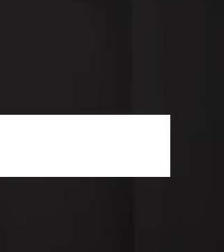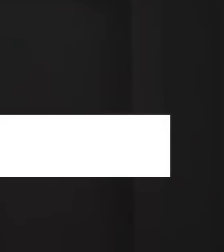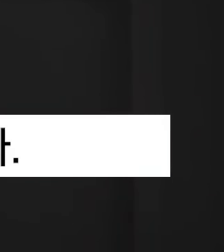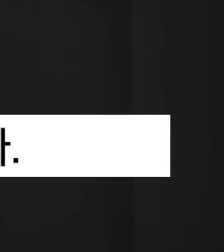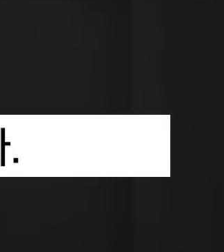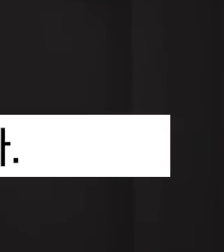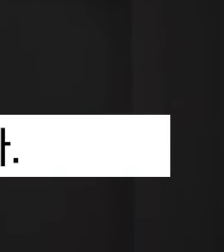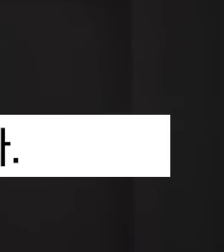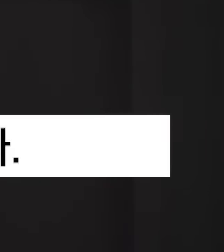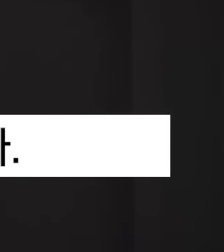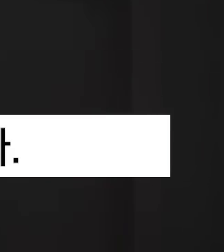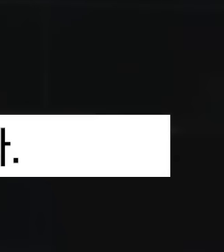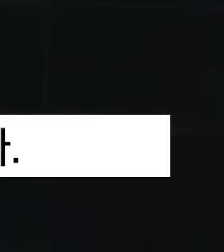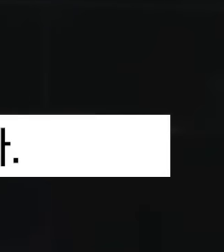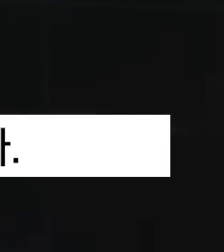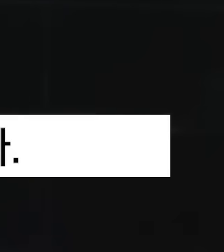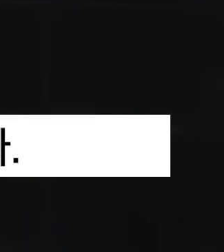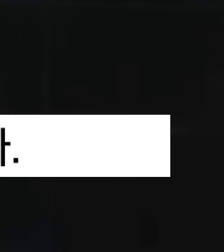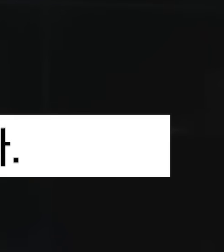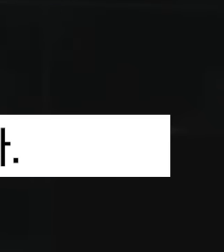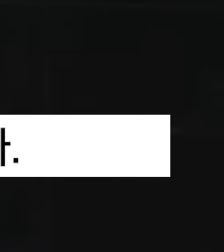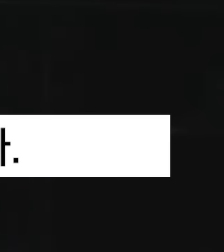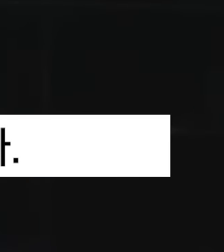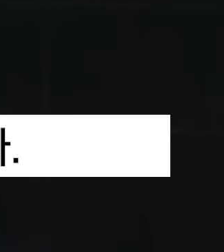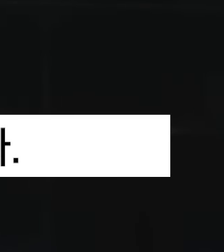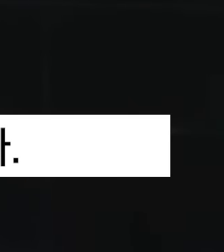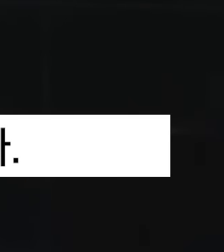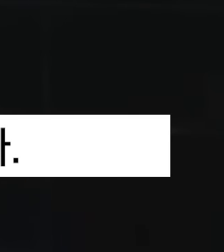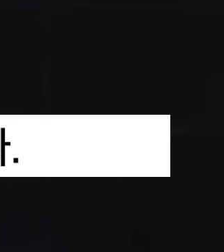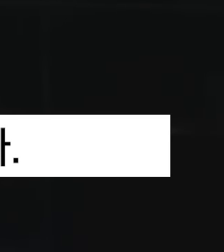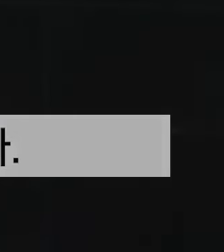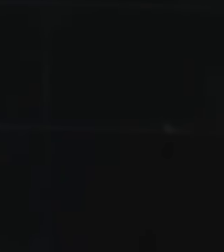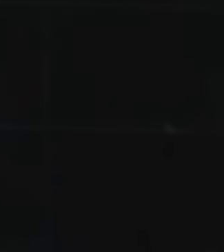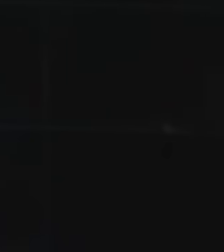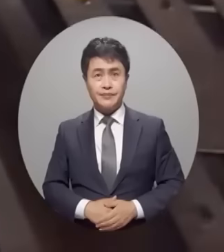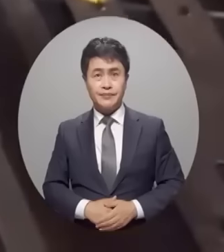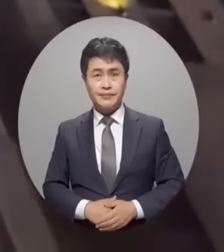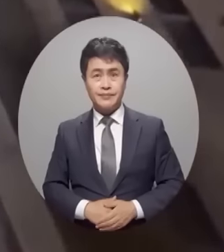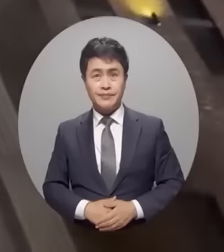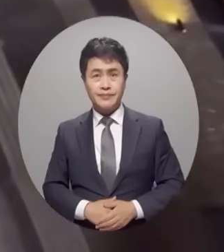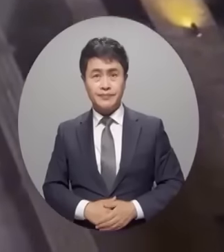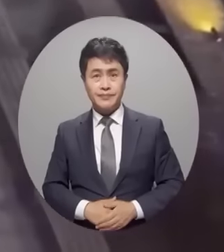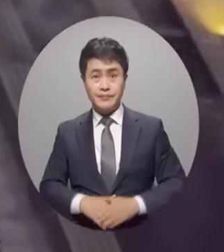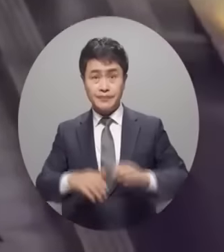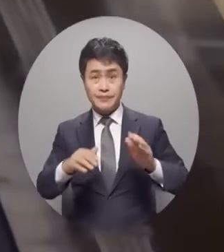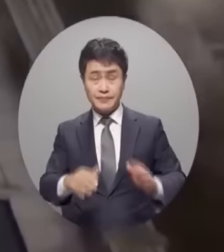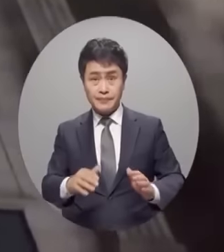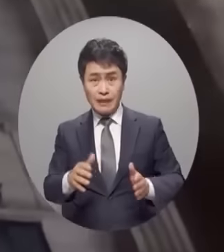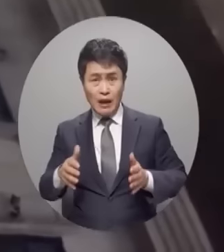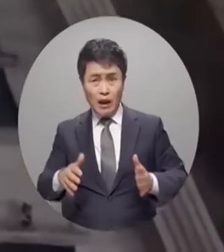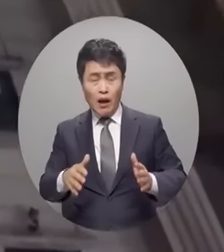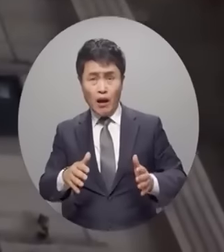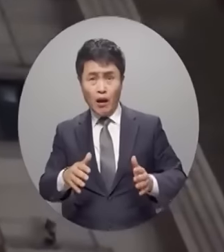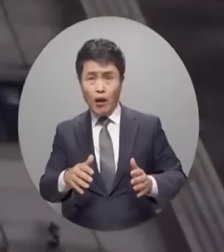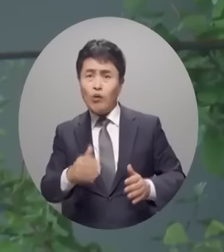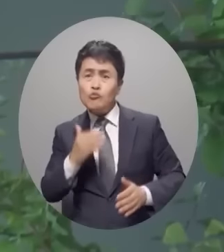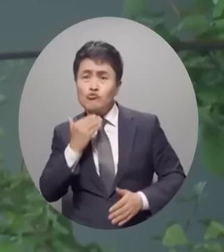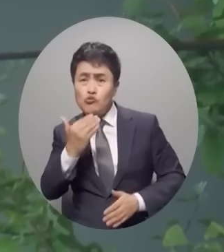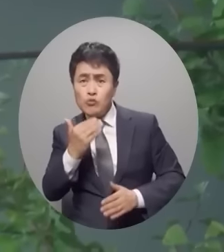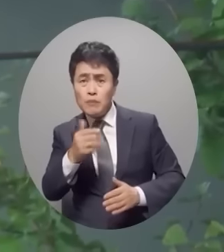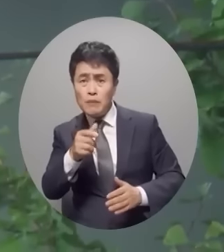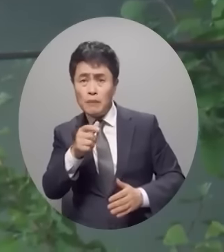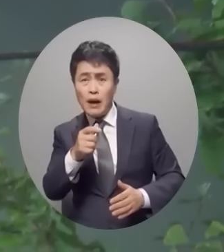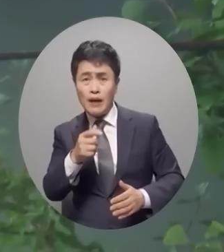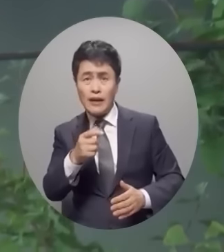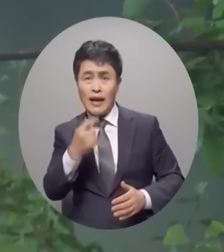같은 전기적 요인으로 불이 났을 것으로 추정하고 있습니다. 복도 전체가 9분 만에 연기로 가득 찰